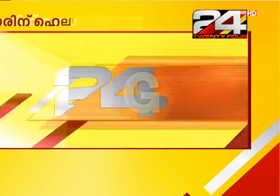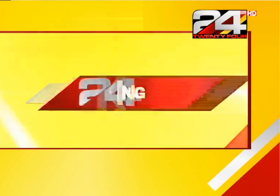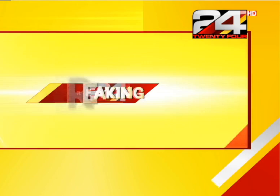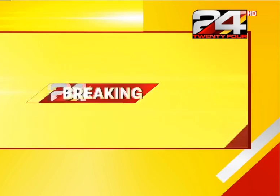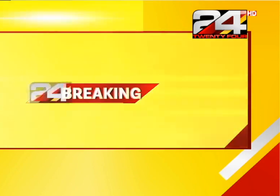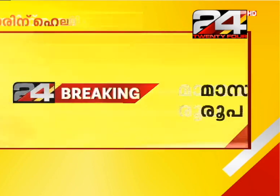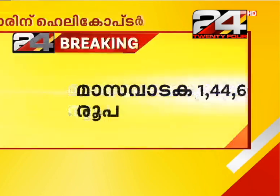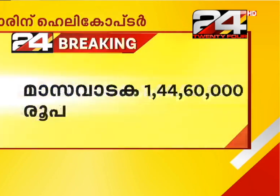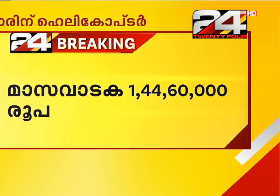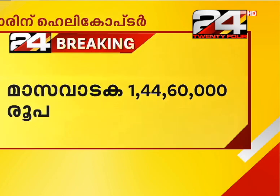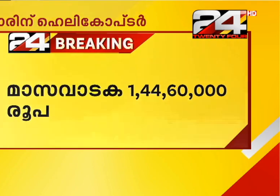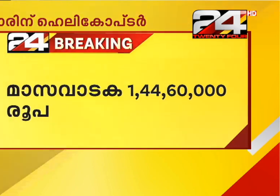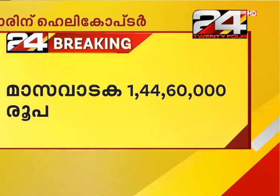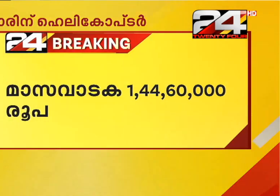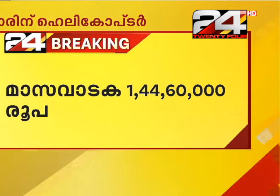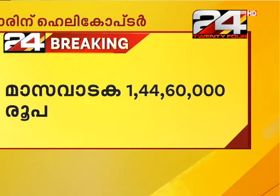ഉത്തരവുണ്ടായിരിക്കുന്നത്. മാസം